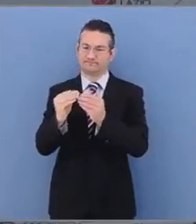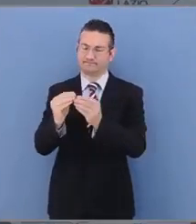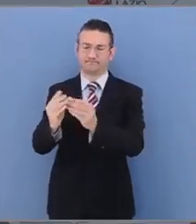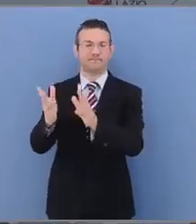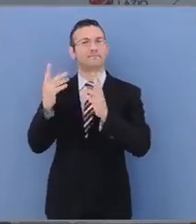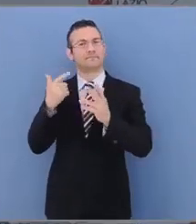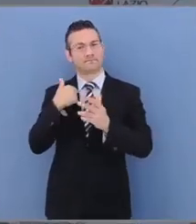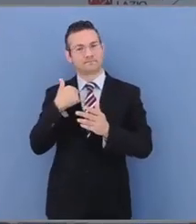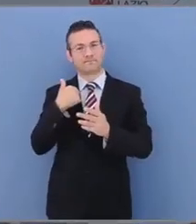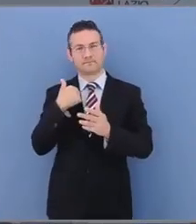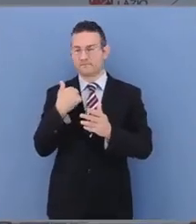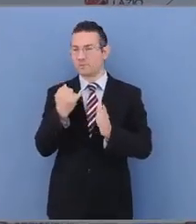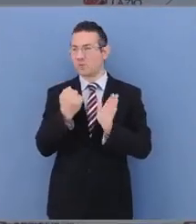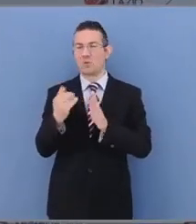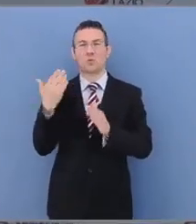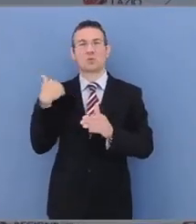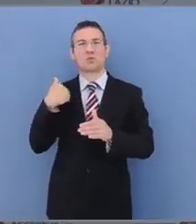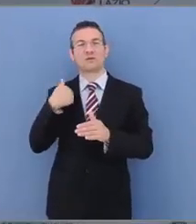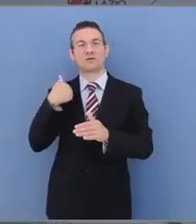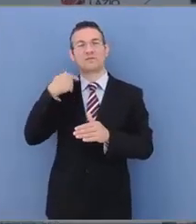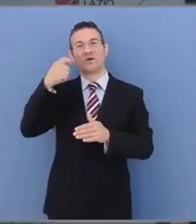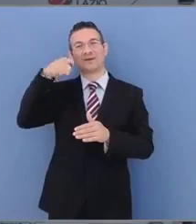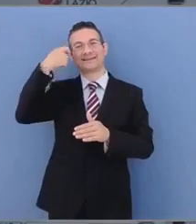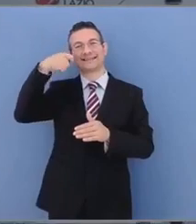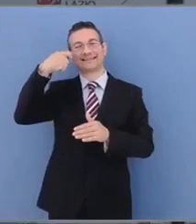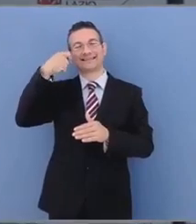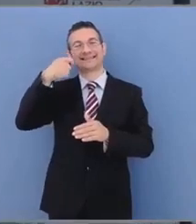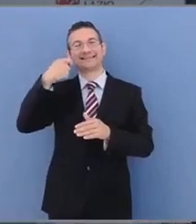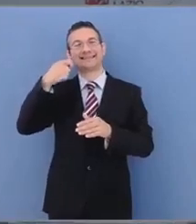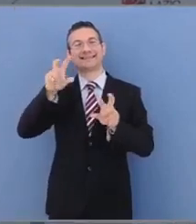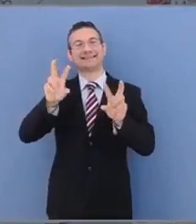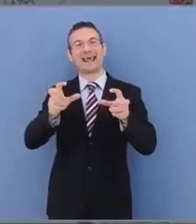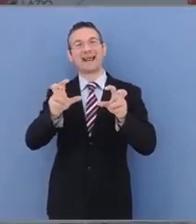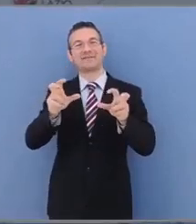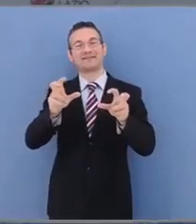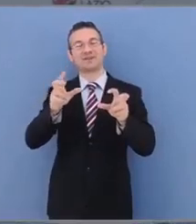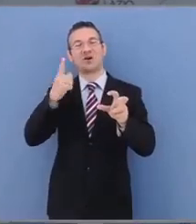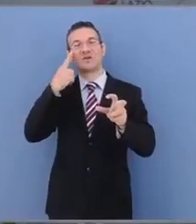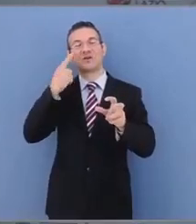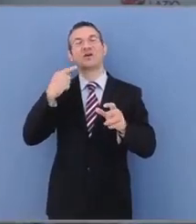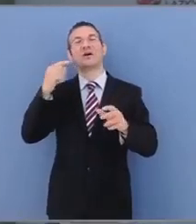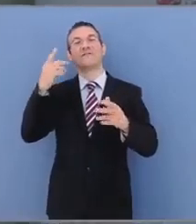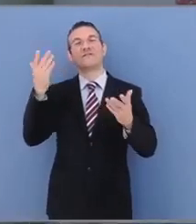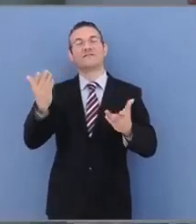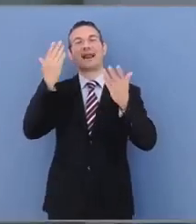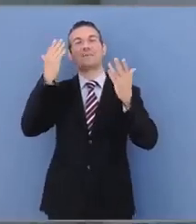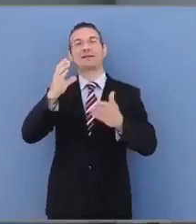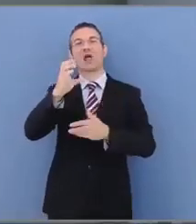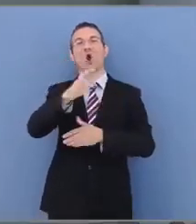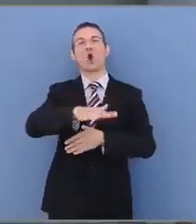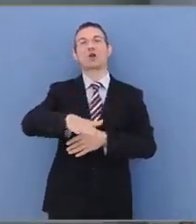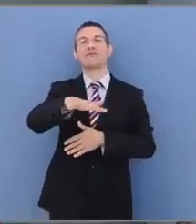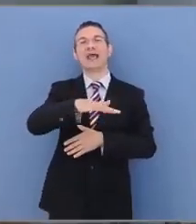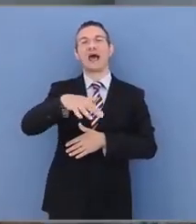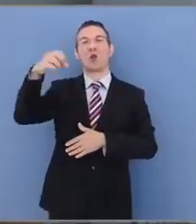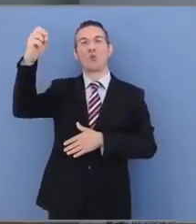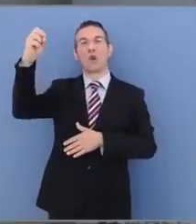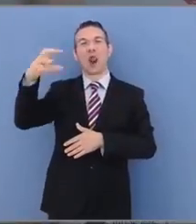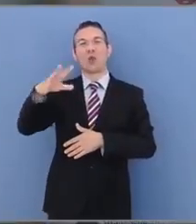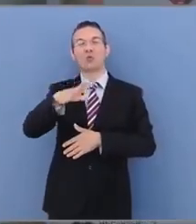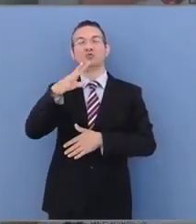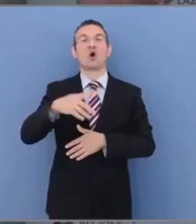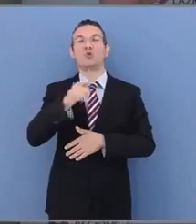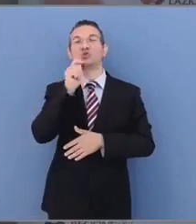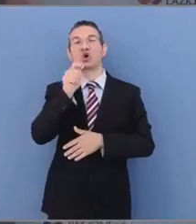servizio televisivo, che si è accesa finalmente una luce a Corviale, e un giornalista ha fatto una battuta: